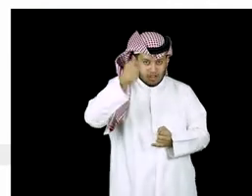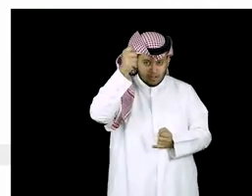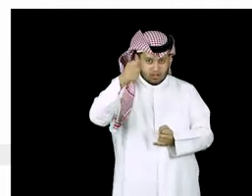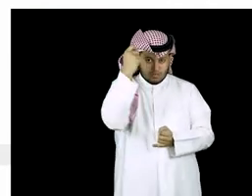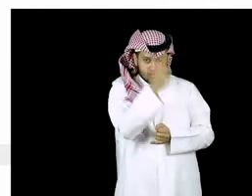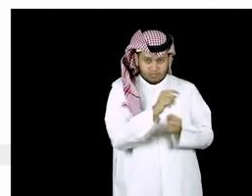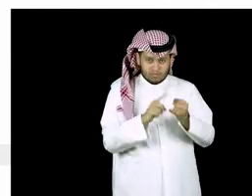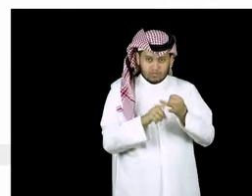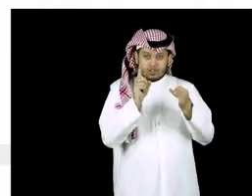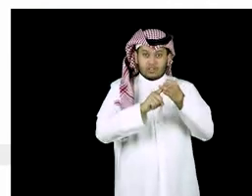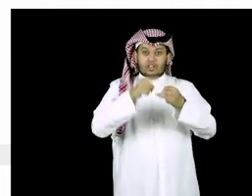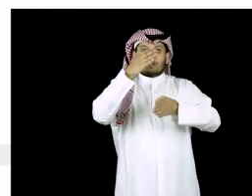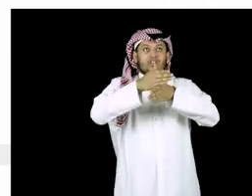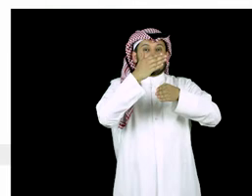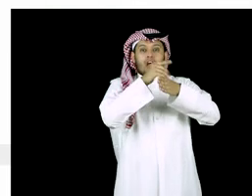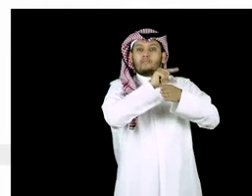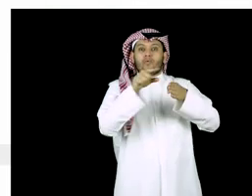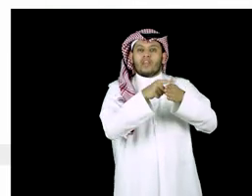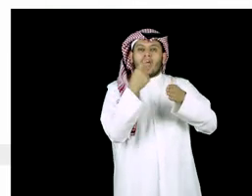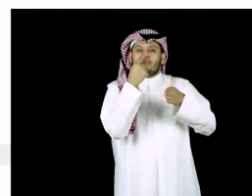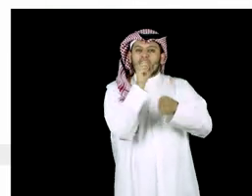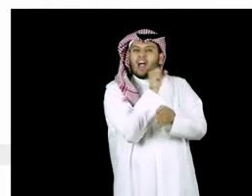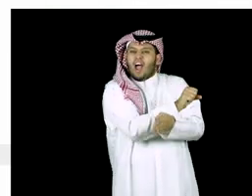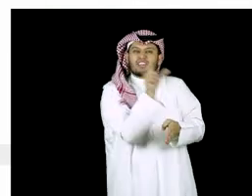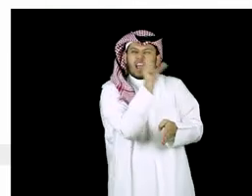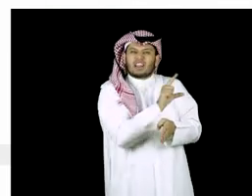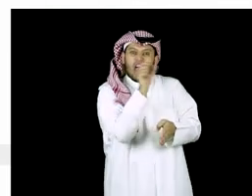عدم بناء دور للعبادة في بلاد المسلمين،